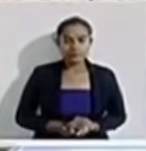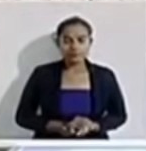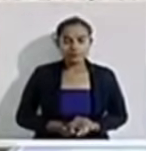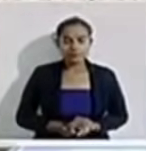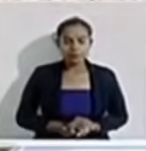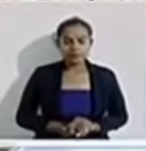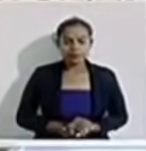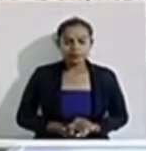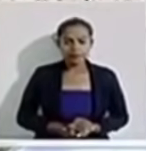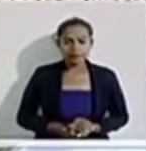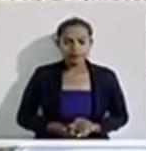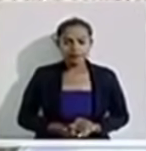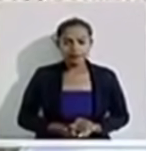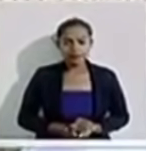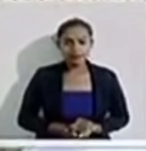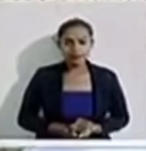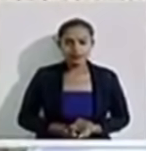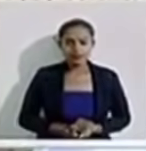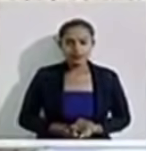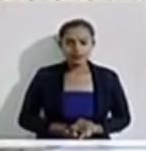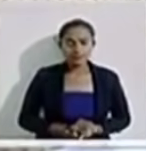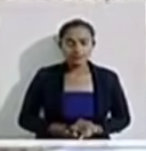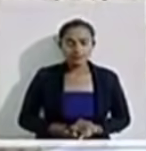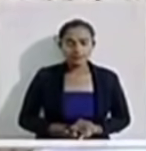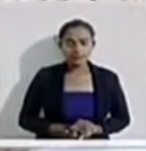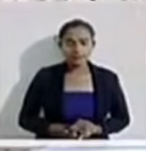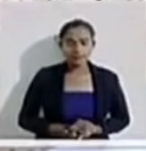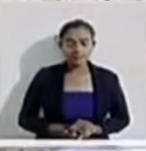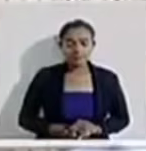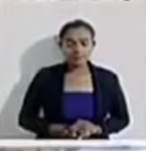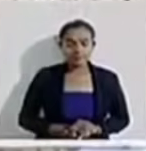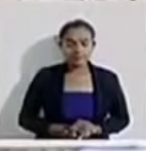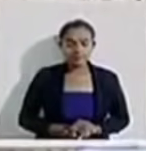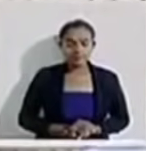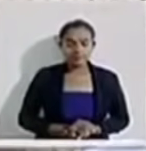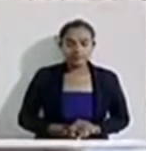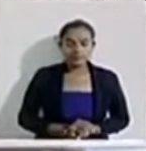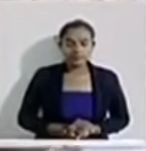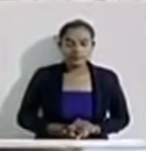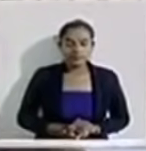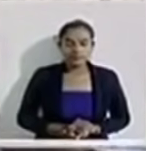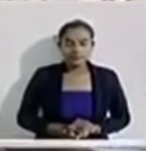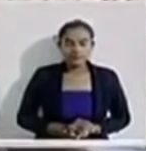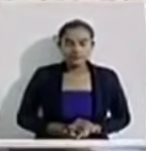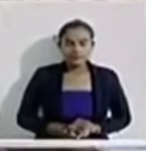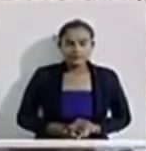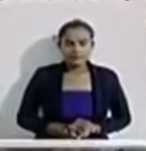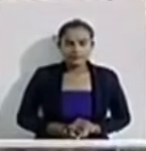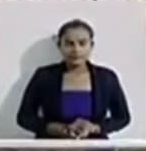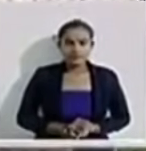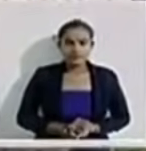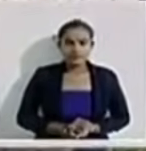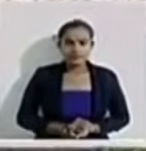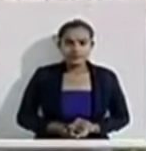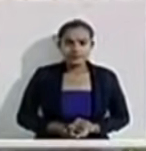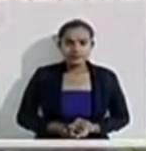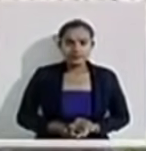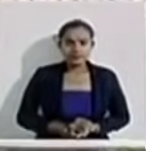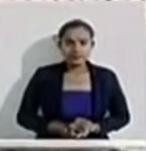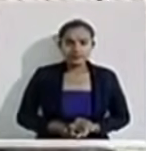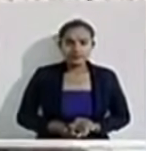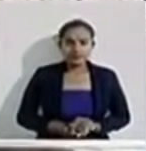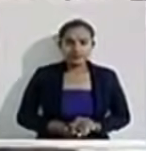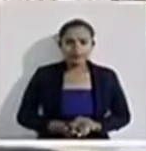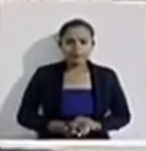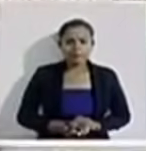බන්දු මල්ලි එයාත් මේ වැඩ කරන්නේ කච්චේරියේ අනිත් එක්කෙනා නගර සභාවේ එතකොට ඊයේ වතුර ඇරියේ නගර සභාවේ වැඩ කරන